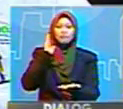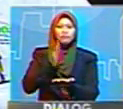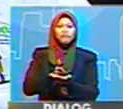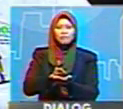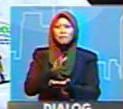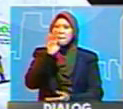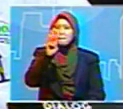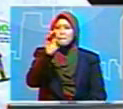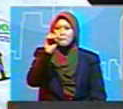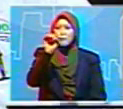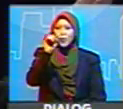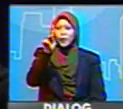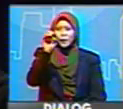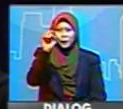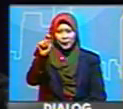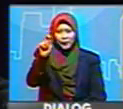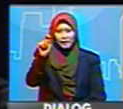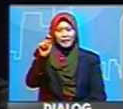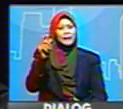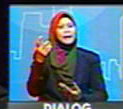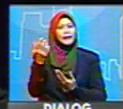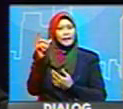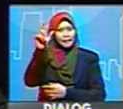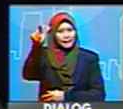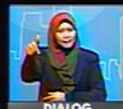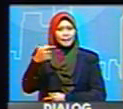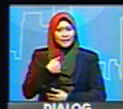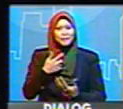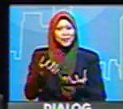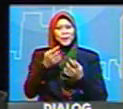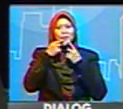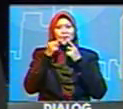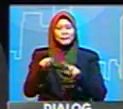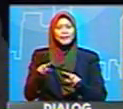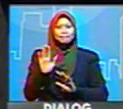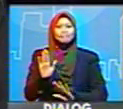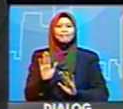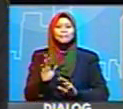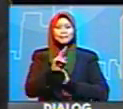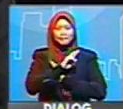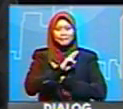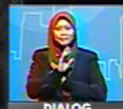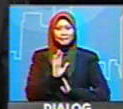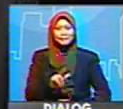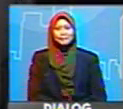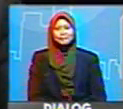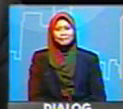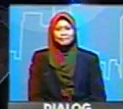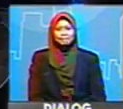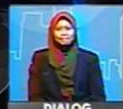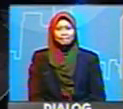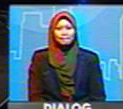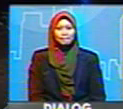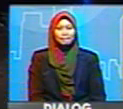bagaimana lagi usaha itu akan dijalankan saya perlukan jawapan dat ser selepas kita kembali berehat jadi saudara jangan kea teruskan bersama dialog